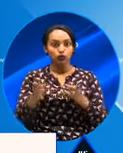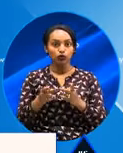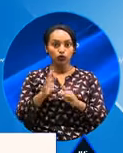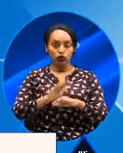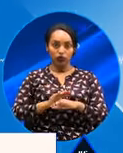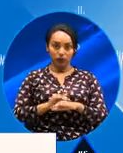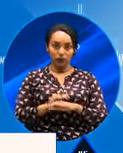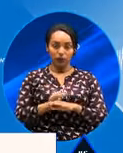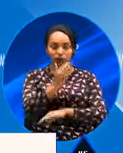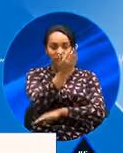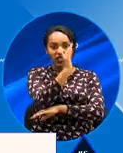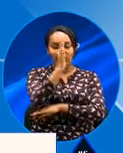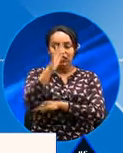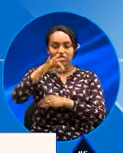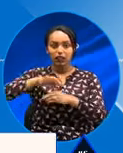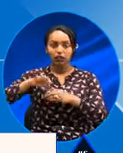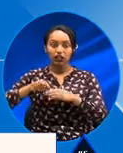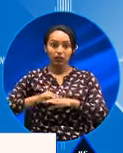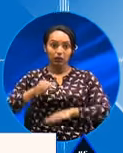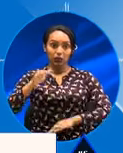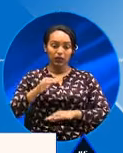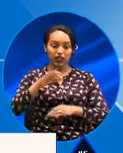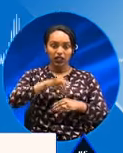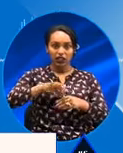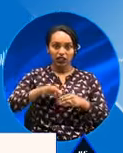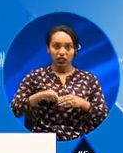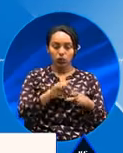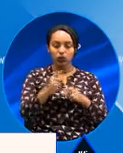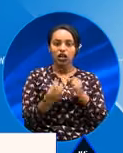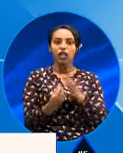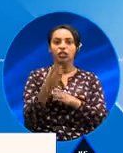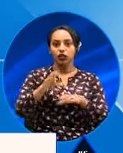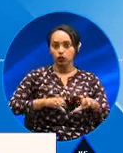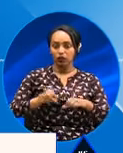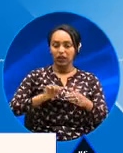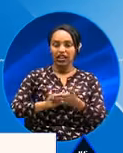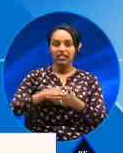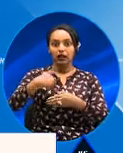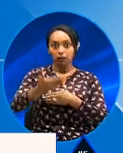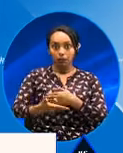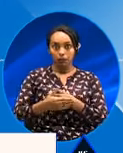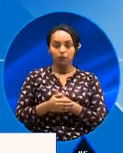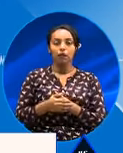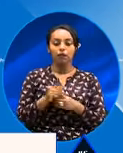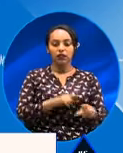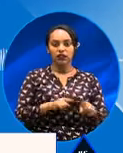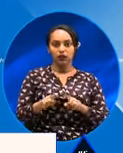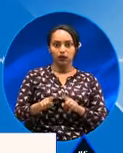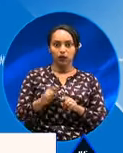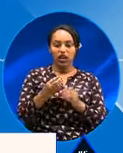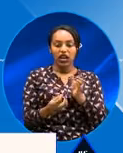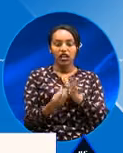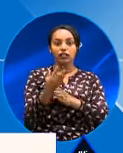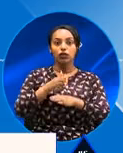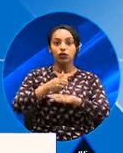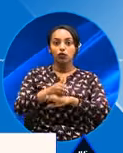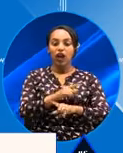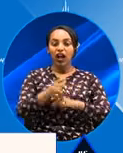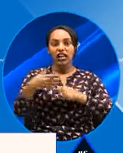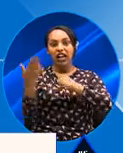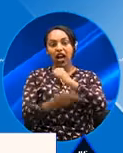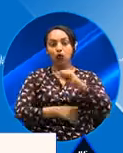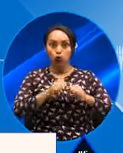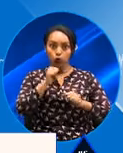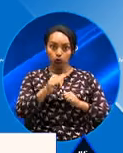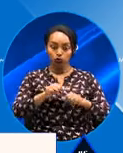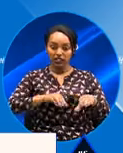አካባቢዎችም ችግኝ ከመትከል ባለፈ የተተከሉት እንዲጸድቁ የማድረግ ከዛም ባለፈ ደግሞ ከጸደቁም በኋላ